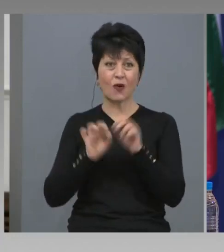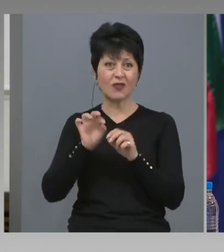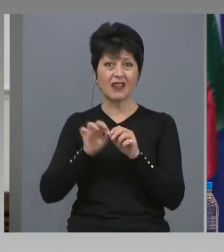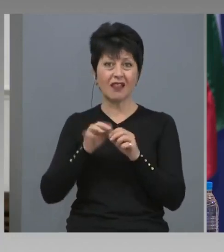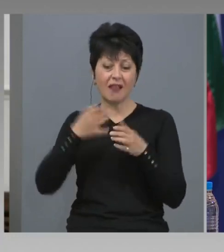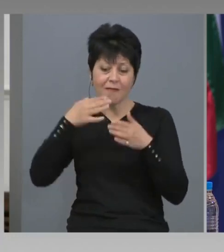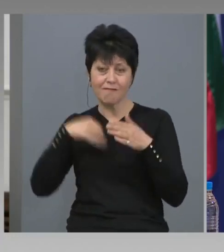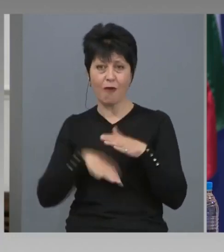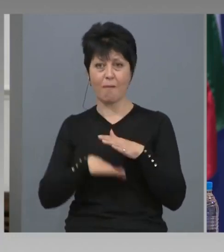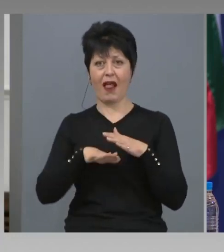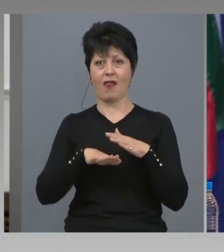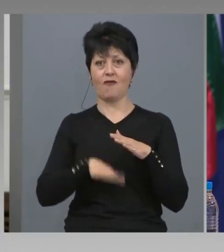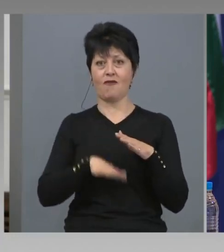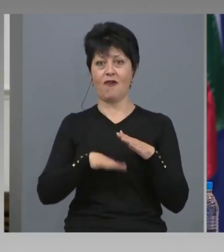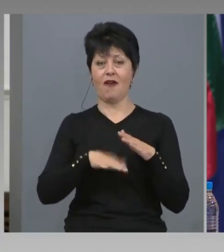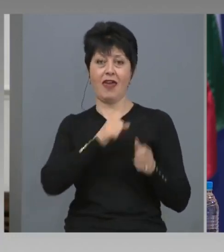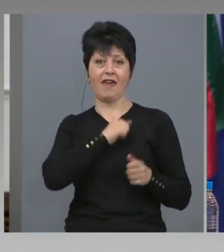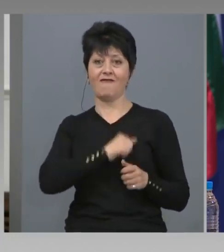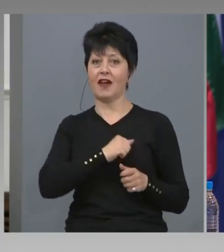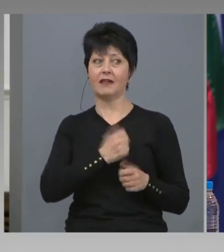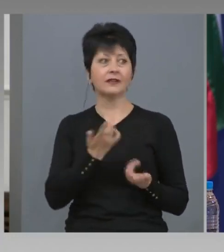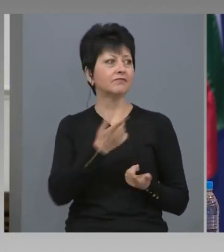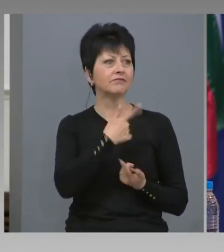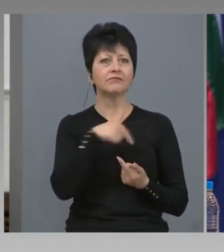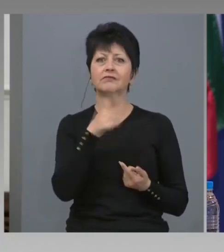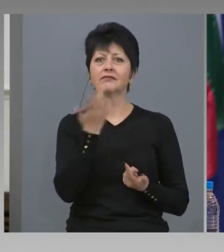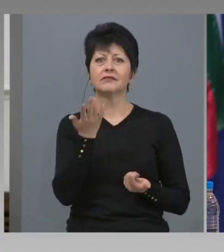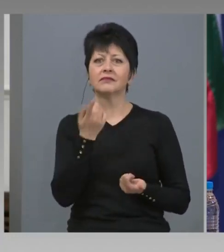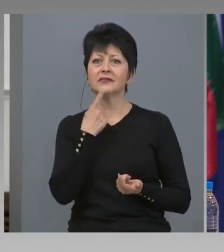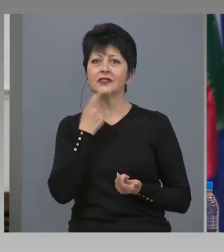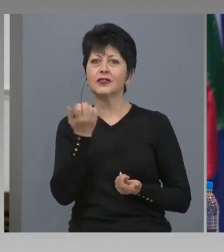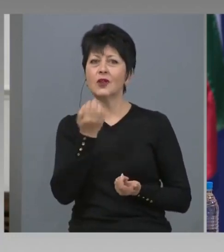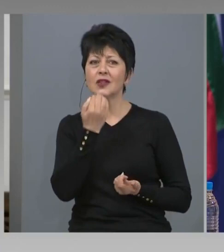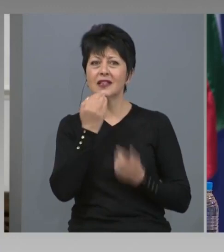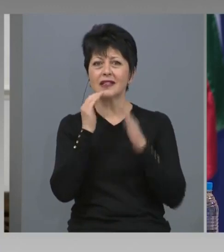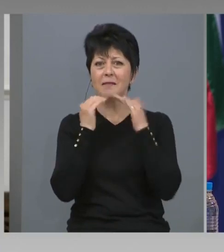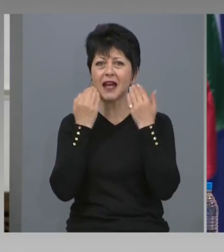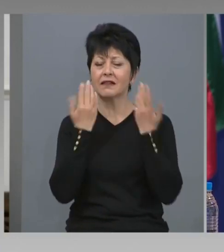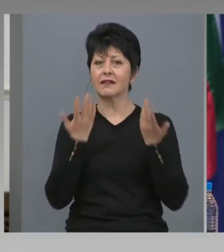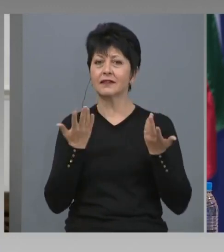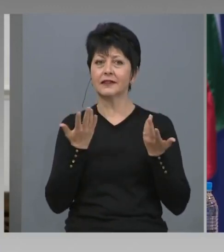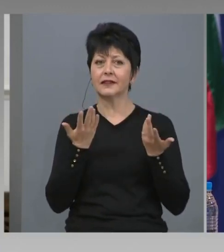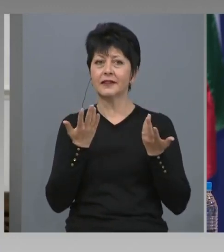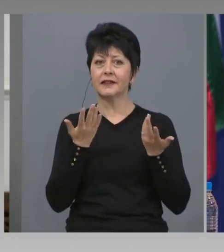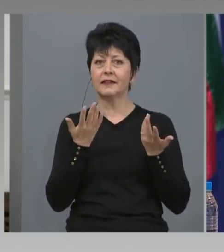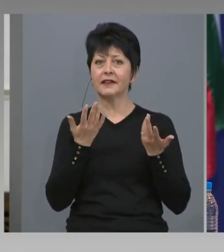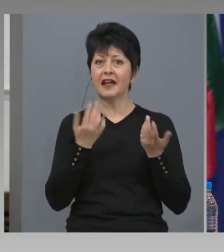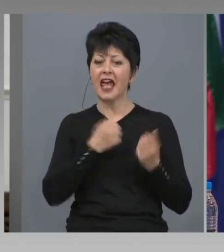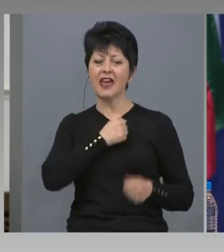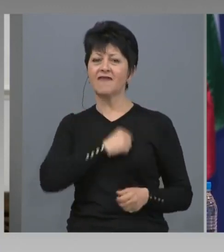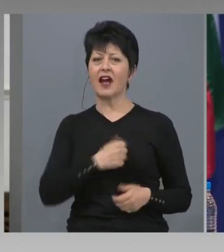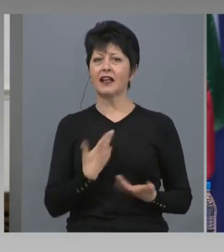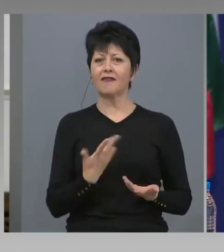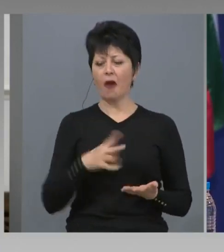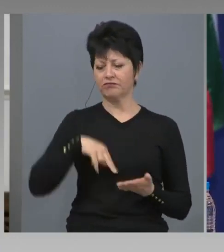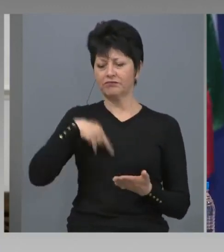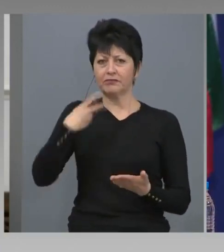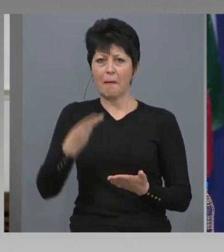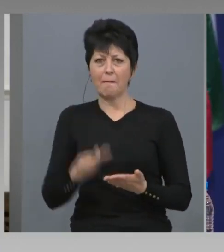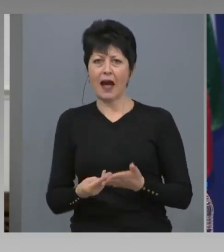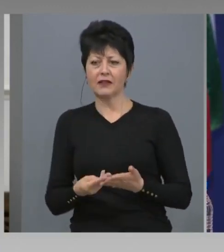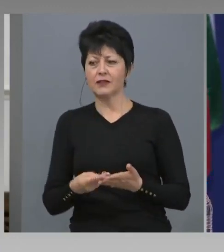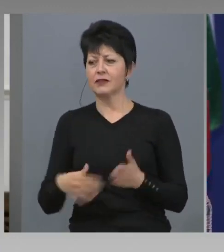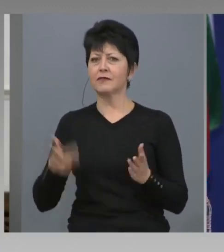смеете? А? Инфаркта не може да се... Падаш и те карат болница. Се оказа, че